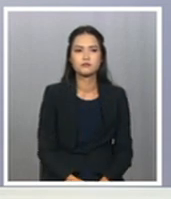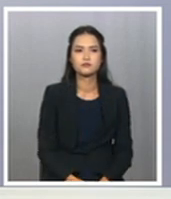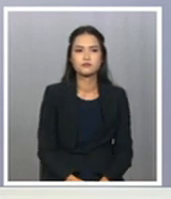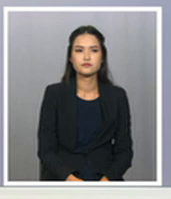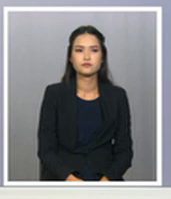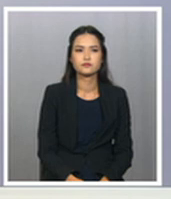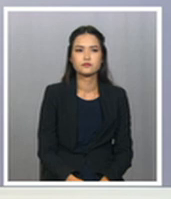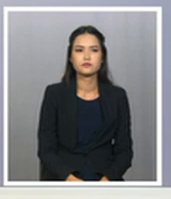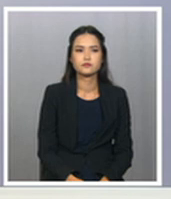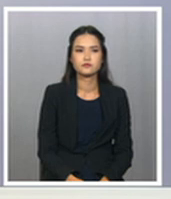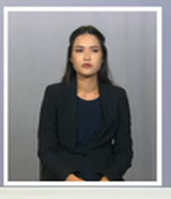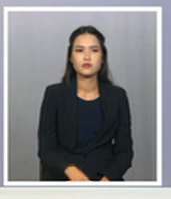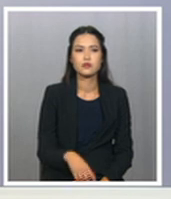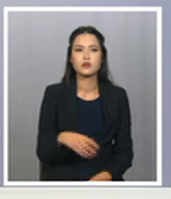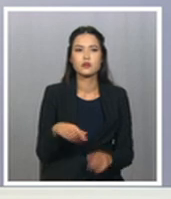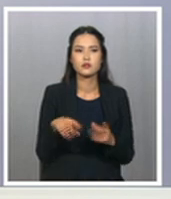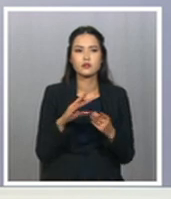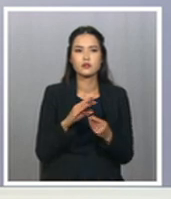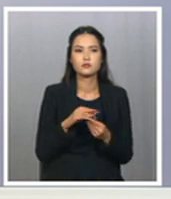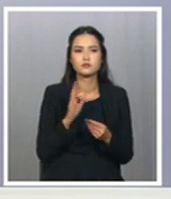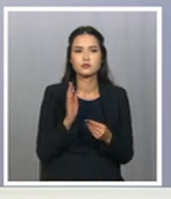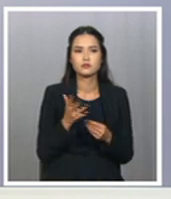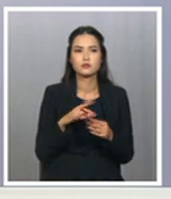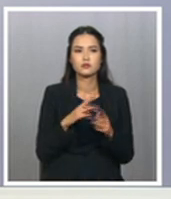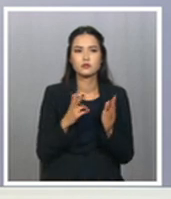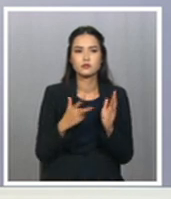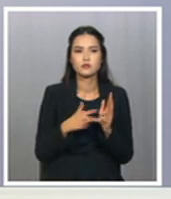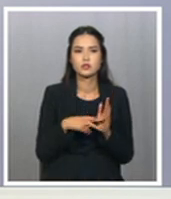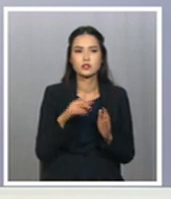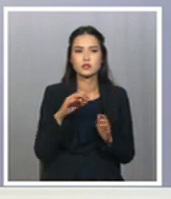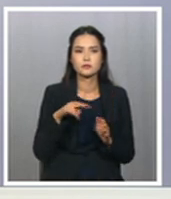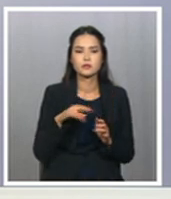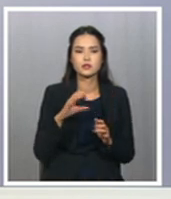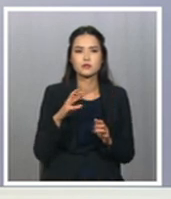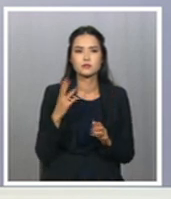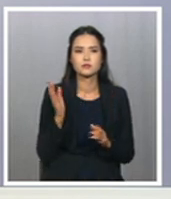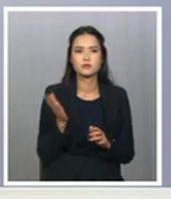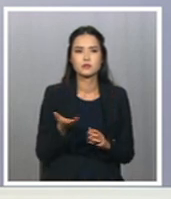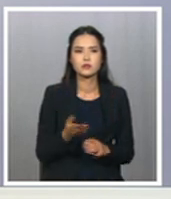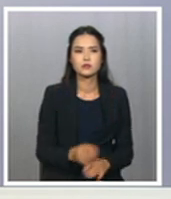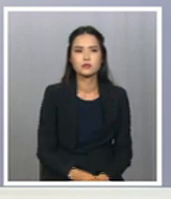3 көбейтілген 6 тең болады 18 пи сантиметр квадрат.